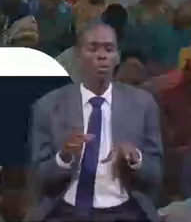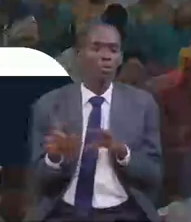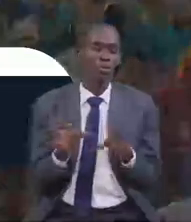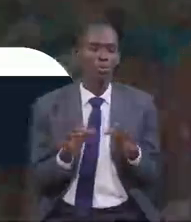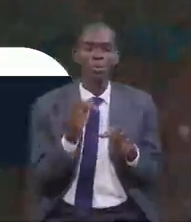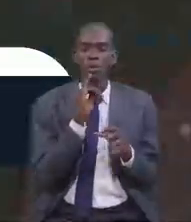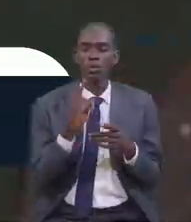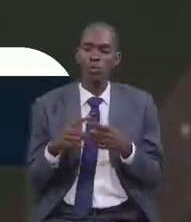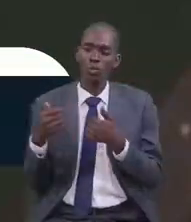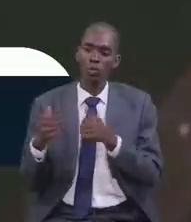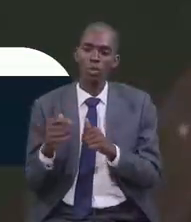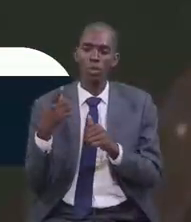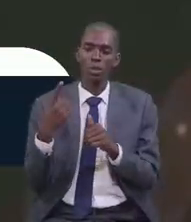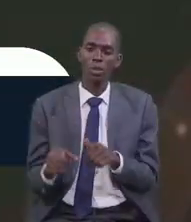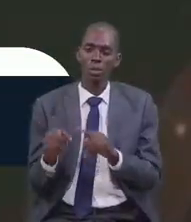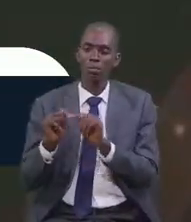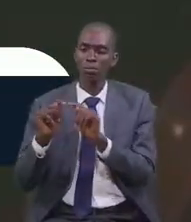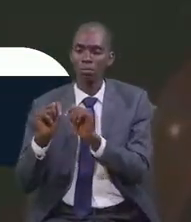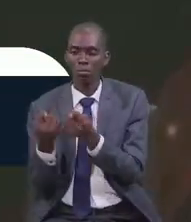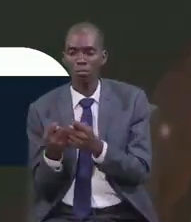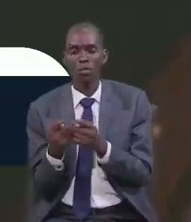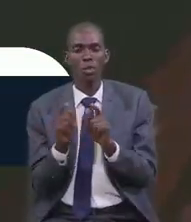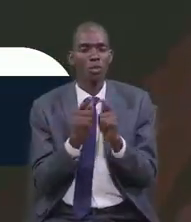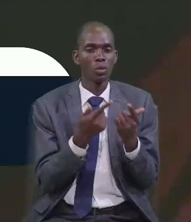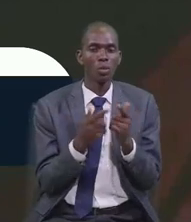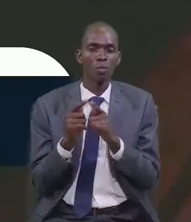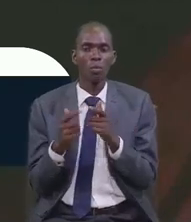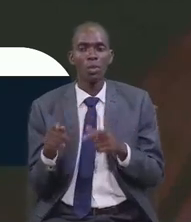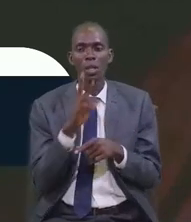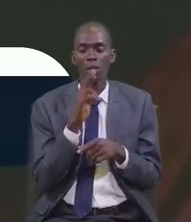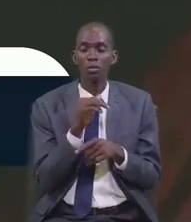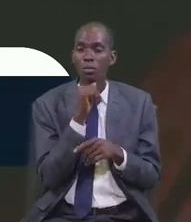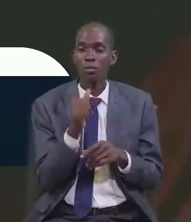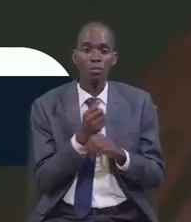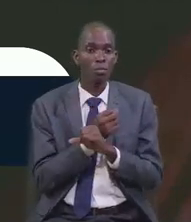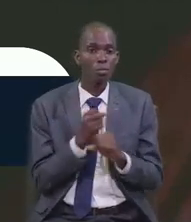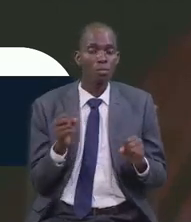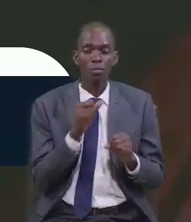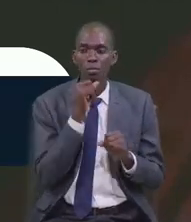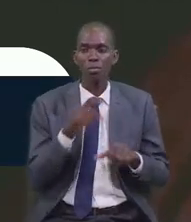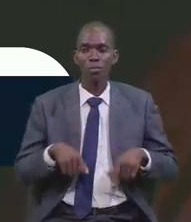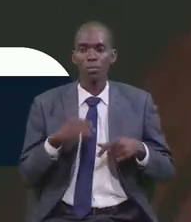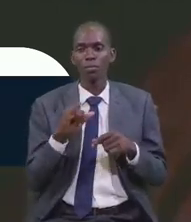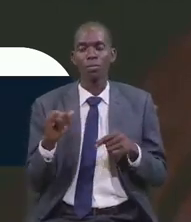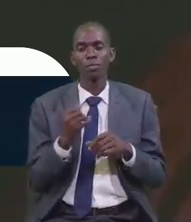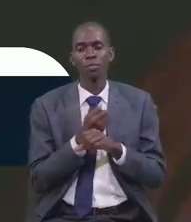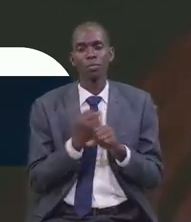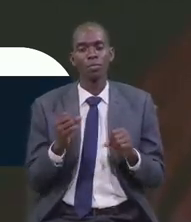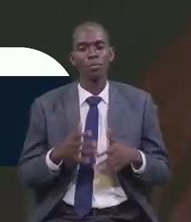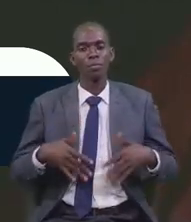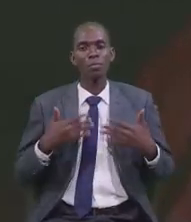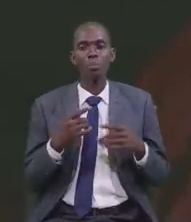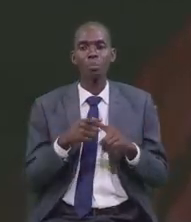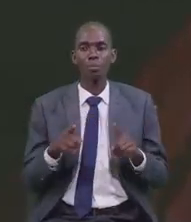leur tribu. Ils ne sont pas nés de nouveau. Ils ne mènent pas la vie de la nouvelle naissance. Ils mènent la vie